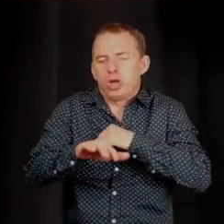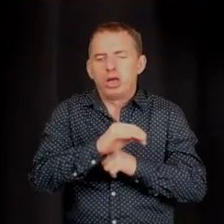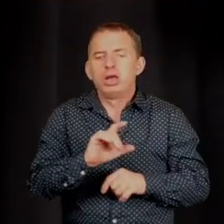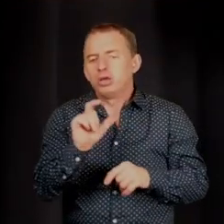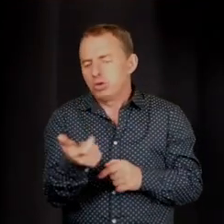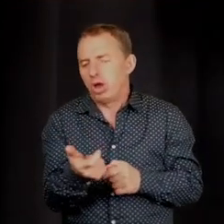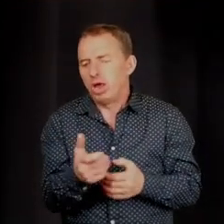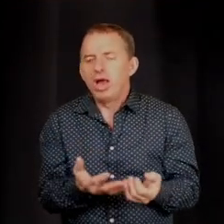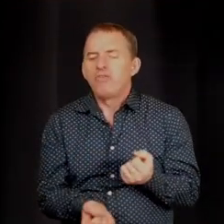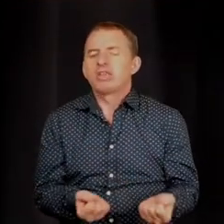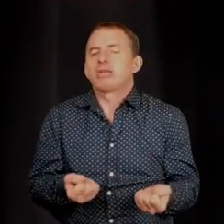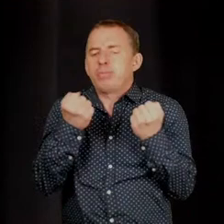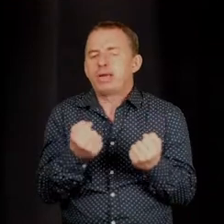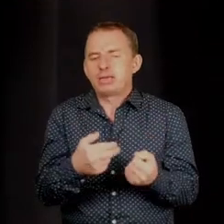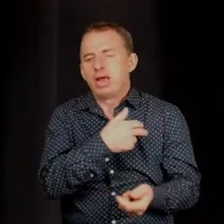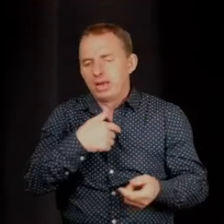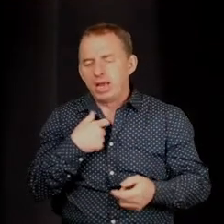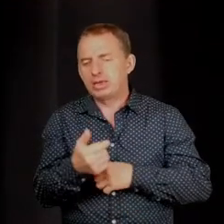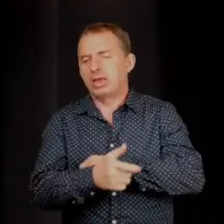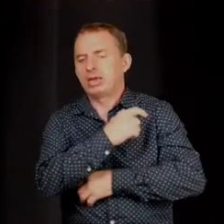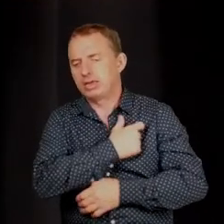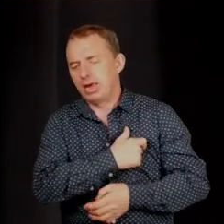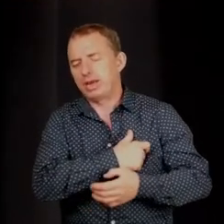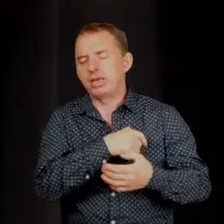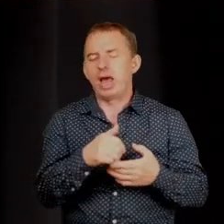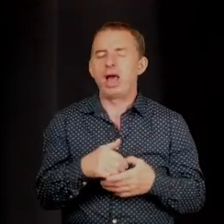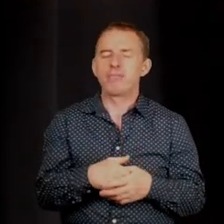takiego wzmacnia nasze serca? What is it that puts a